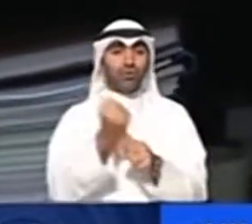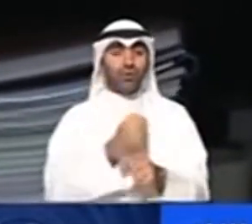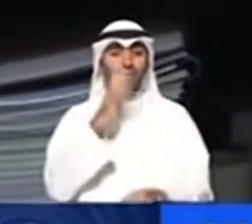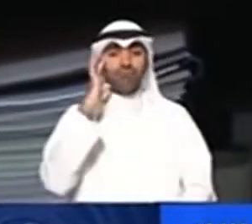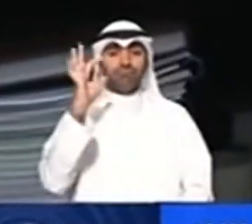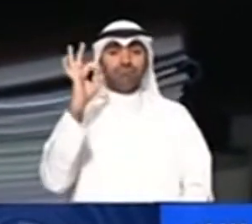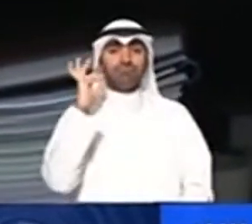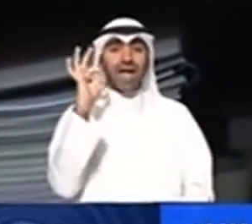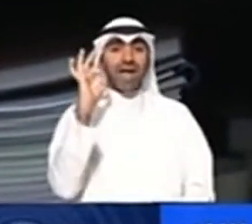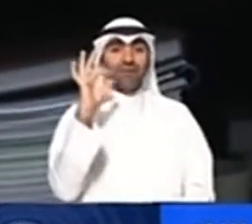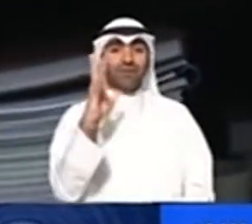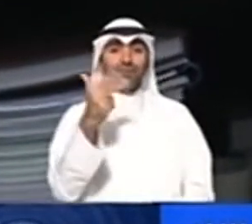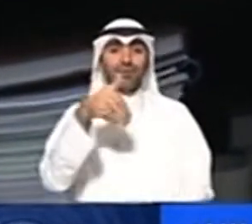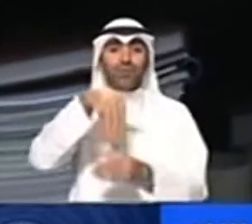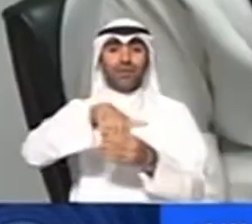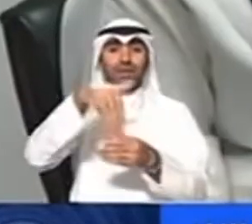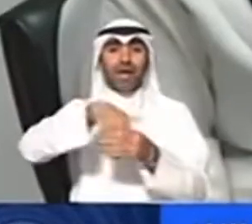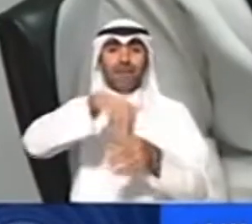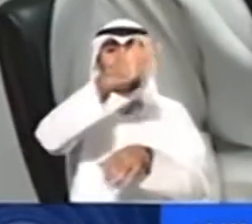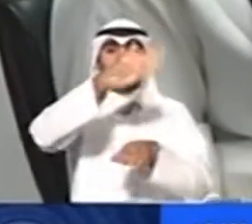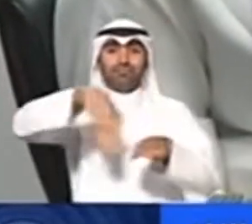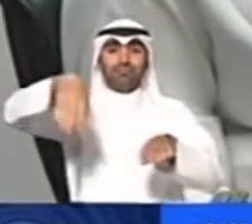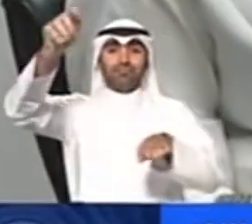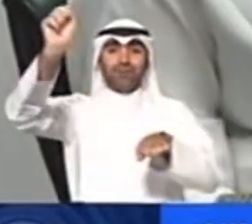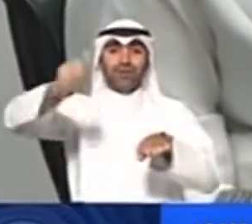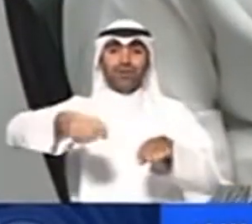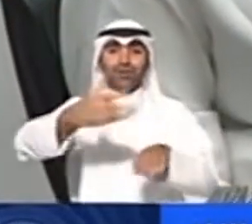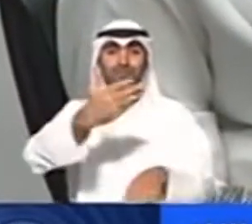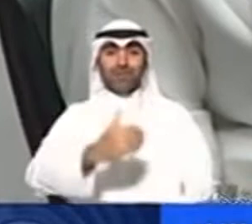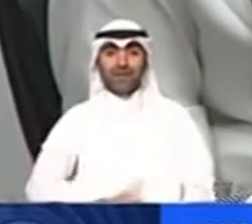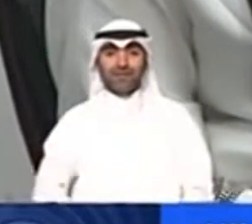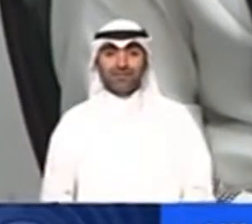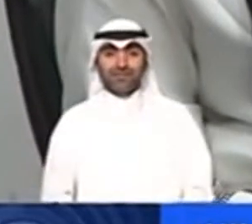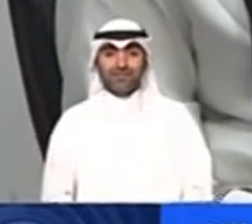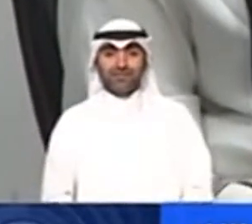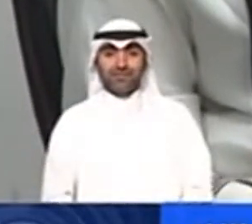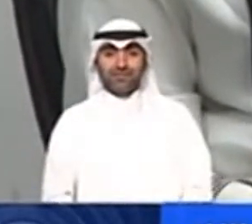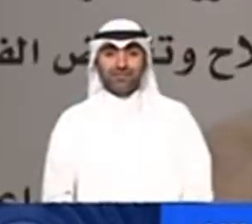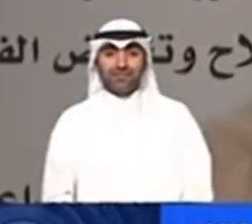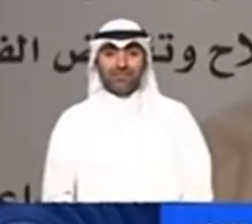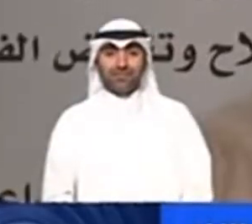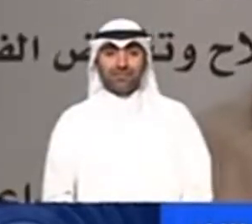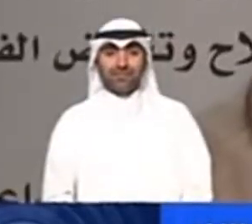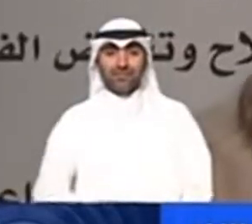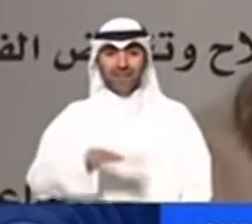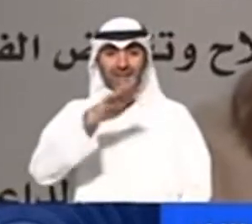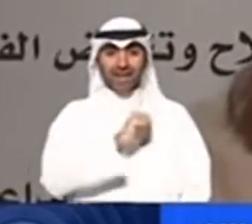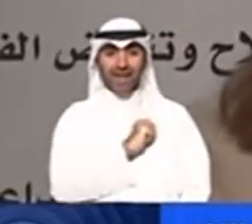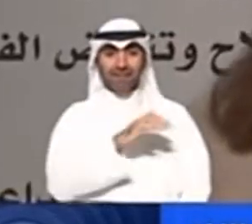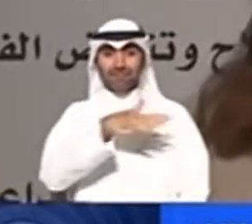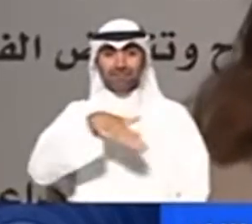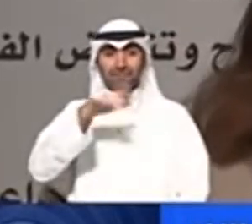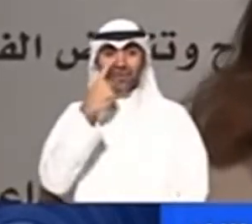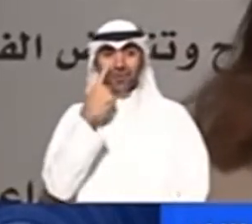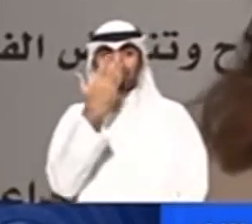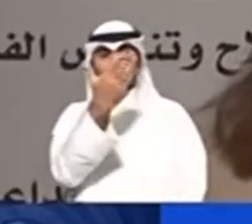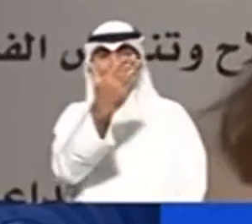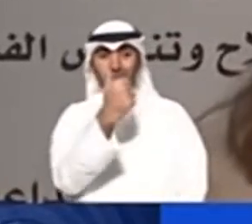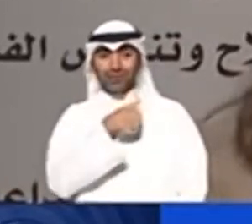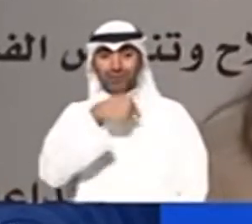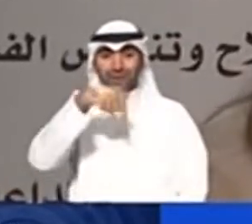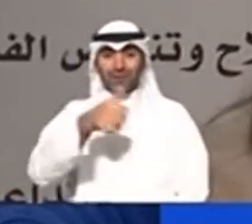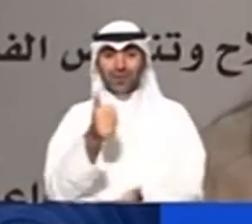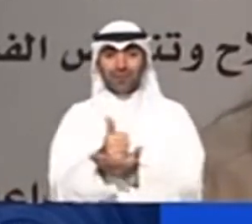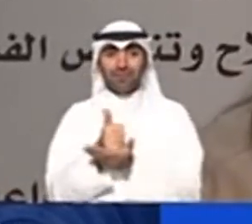الكاملة لإنجاح العرس الديمقراطي الكويتي. إيمانا منا بأهمية إشراك